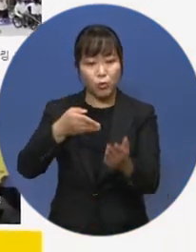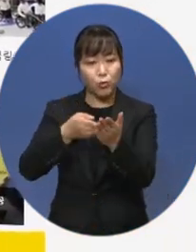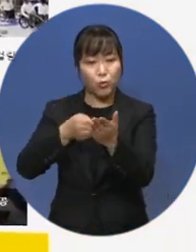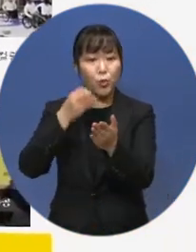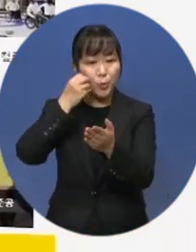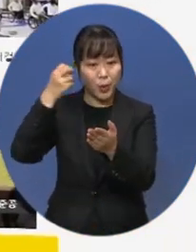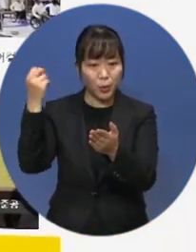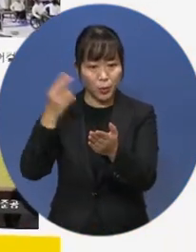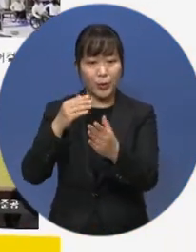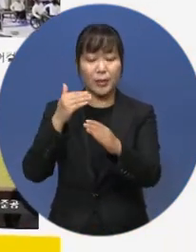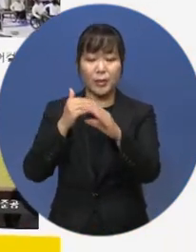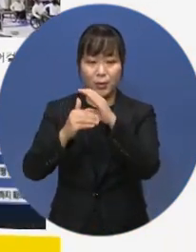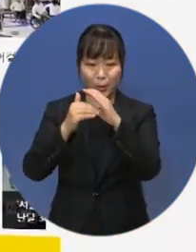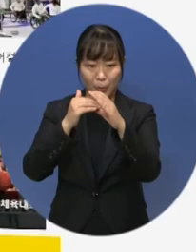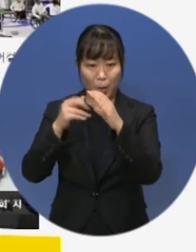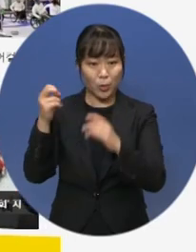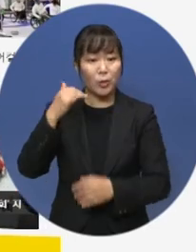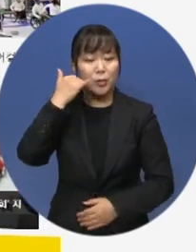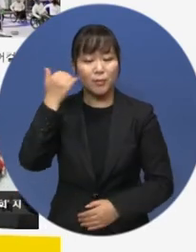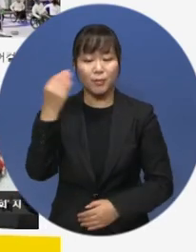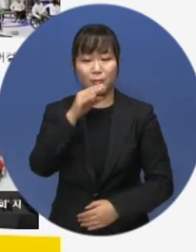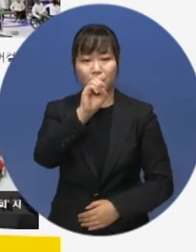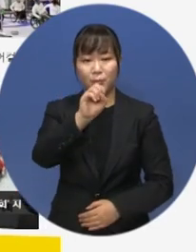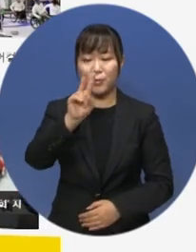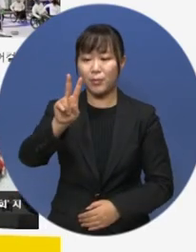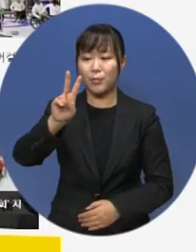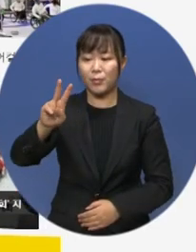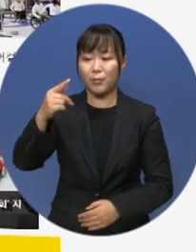웰페어뉴스 홈페이지 또는 전자우편,